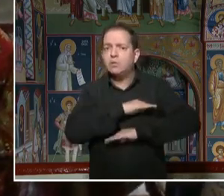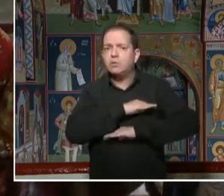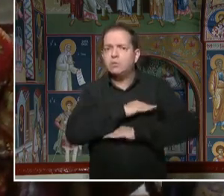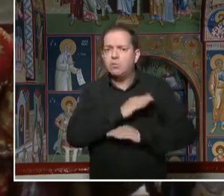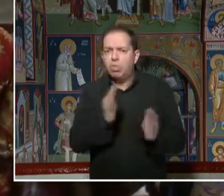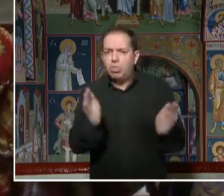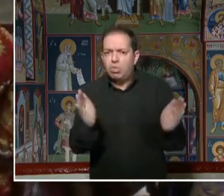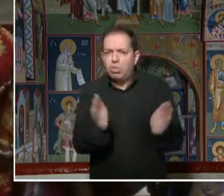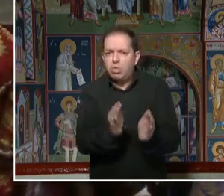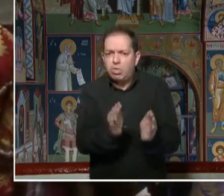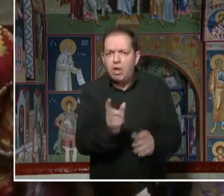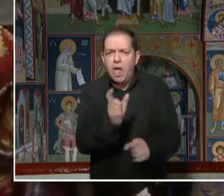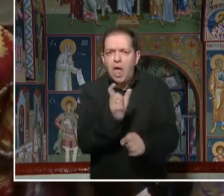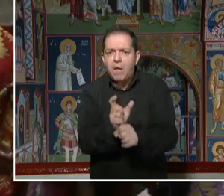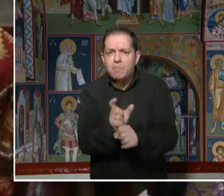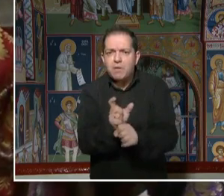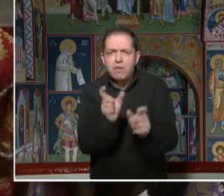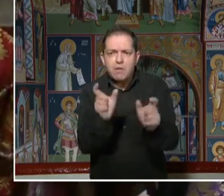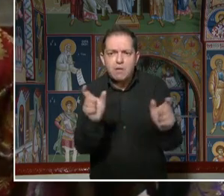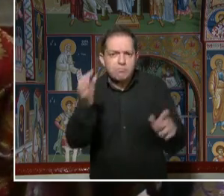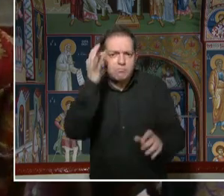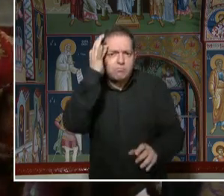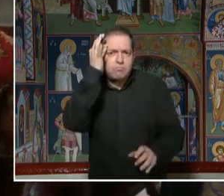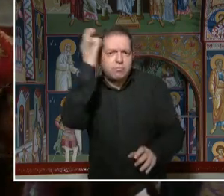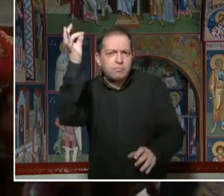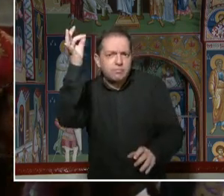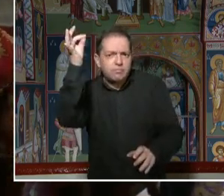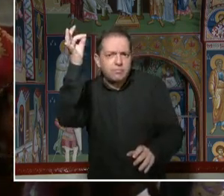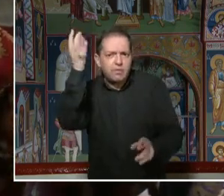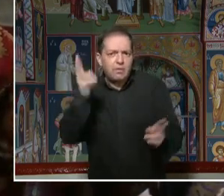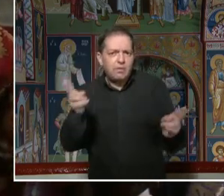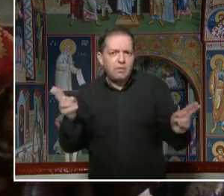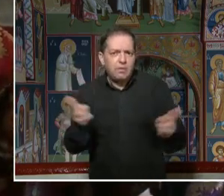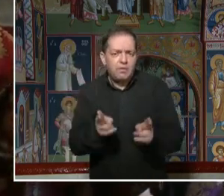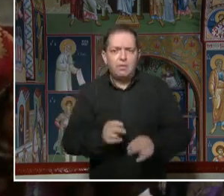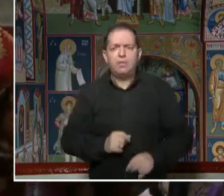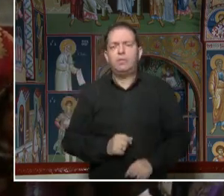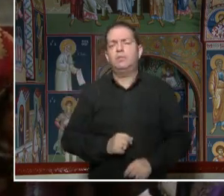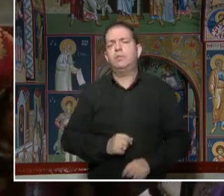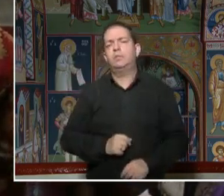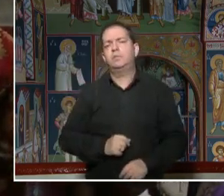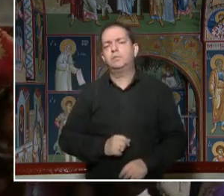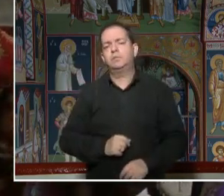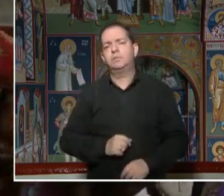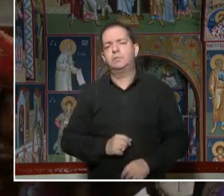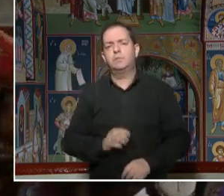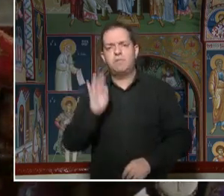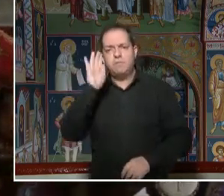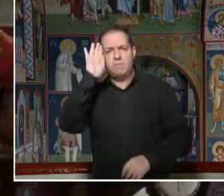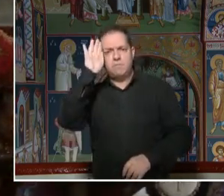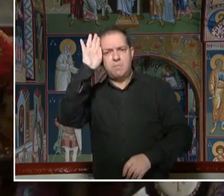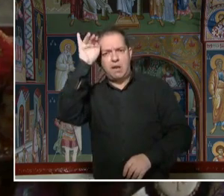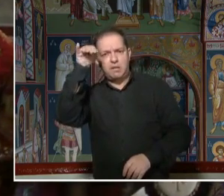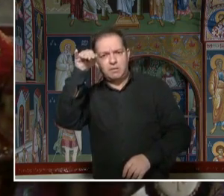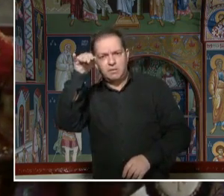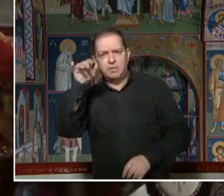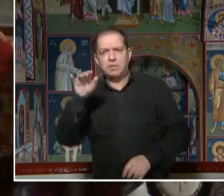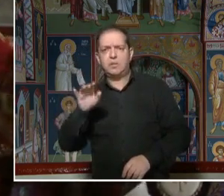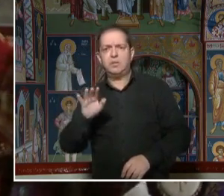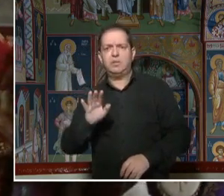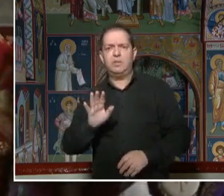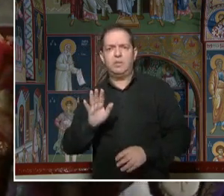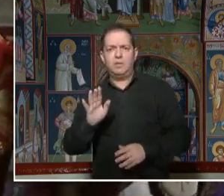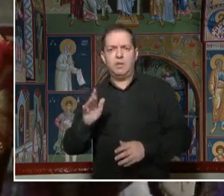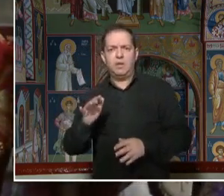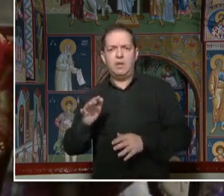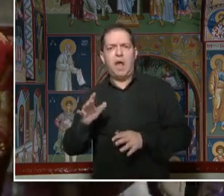μικρή αμυντική δύναμη της πόλης, ήταν ελαχίστη. Οι Πέρσες είχαν αρχίσει